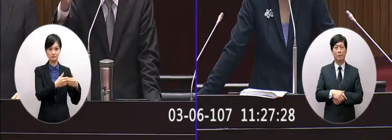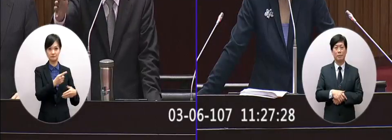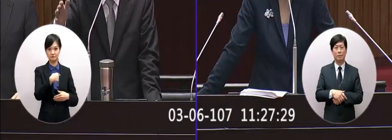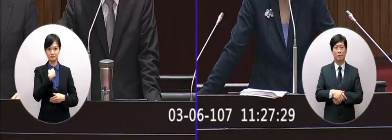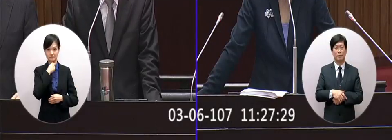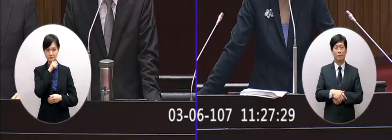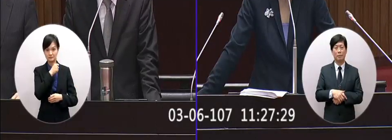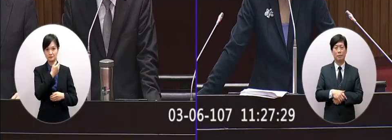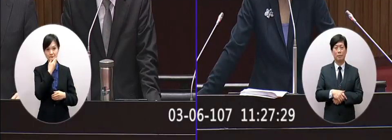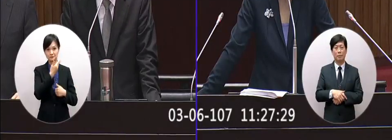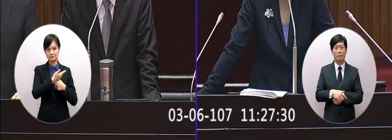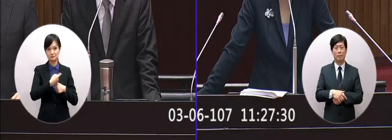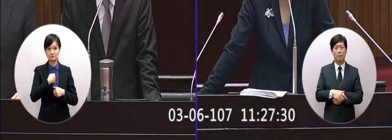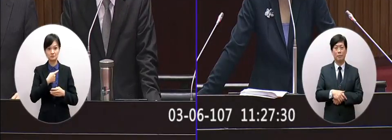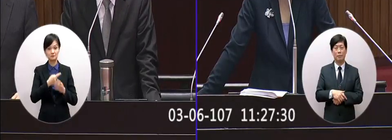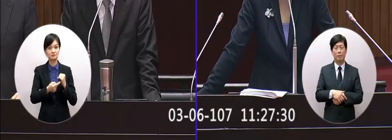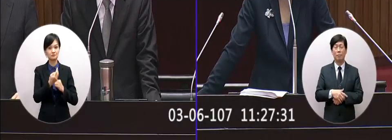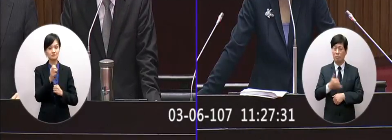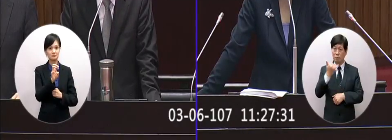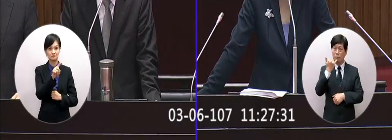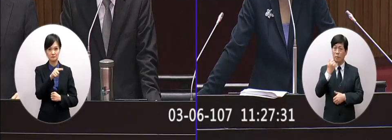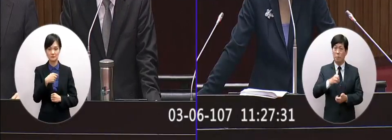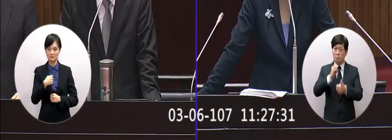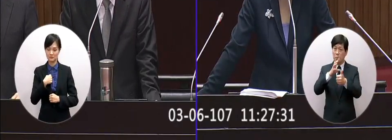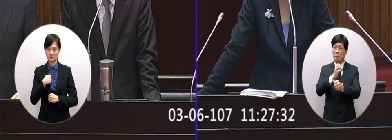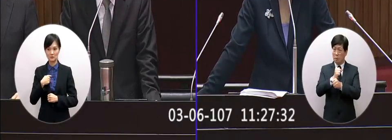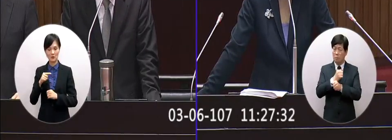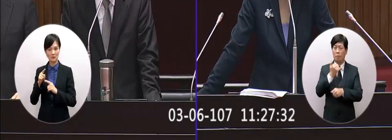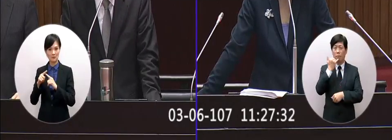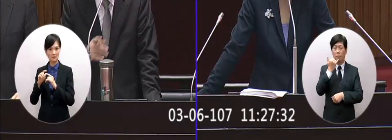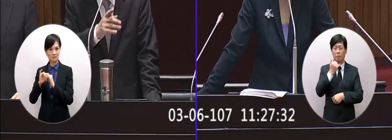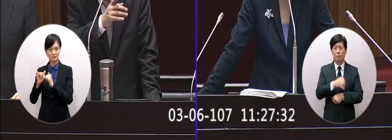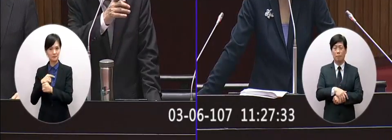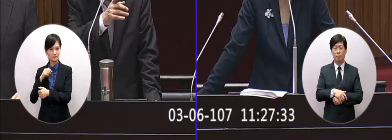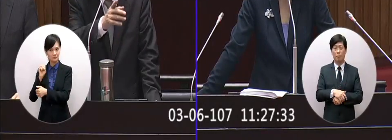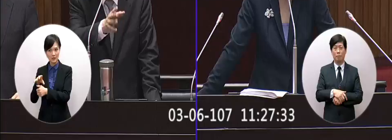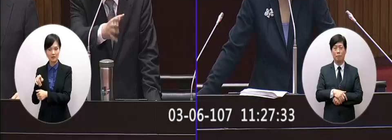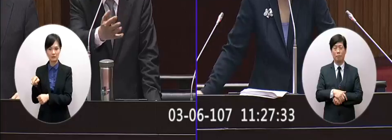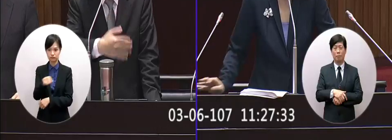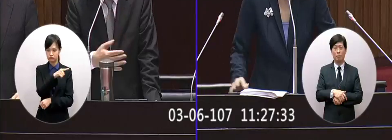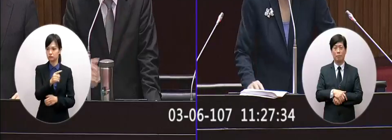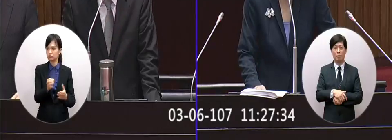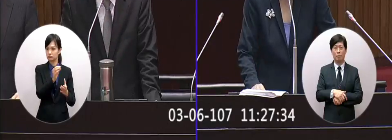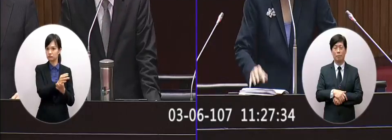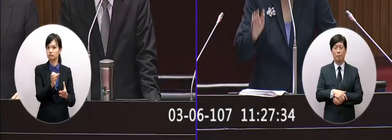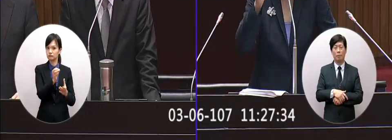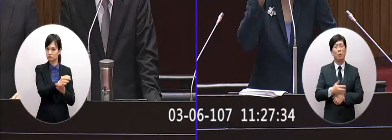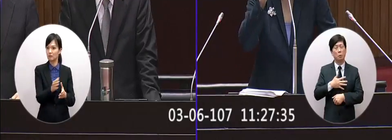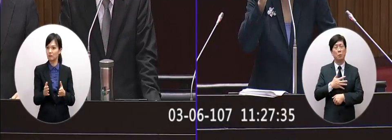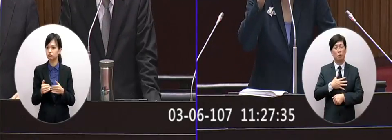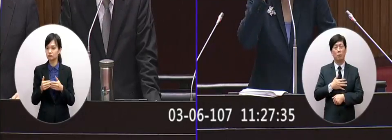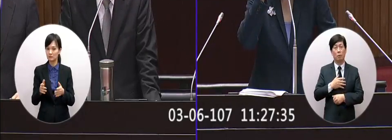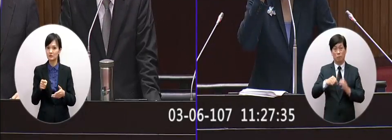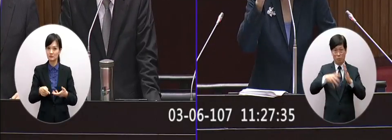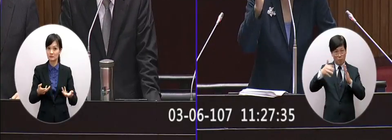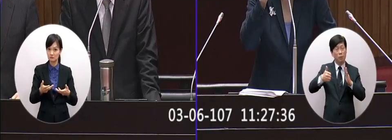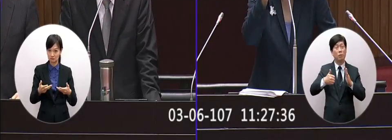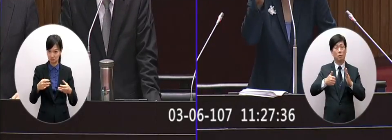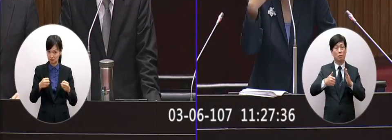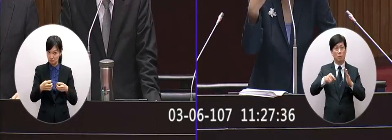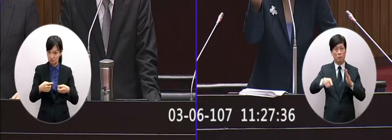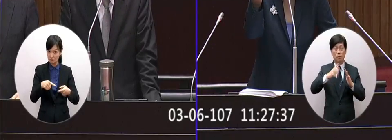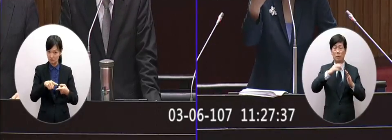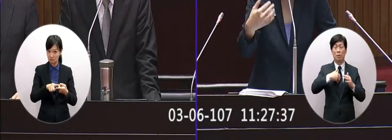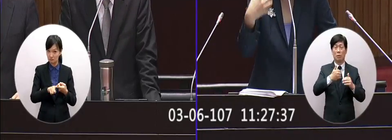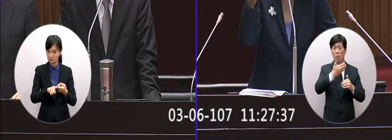继续再 到中国大陆去？ 你可以做出提醒跟呼吁。 我们并不是在讨论说他的资金要不要来台湾、啊。 我了解，院长，我觉得这